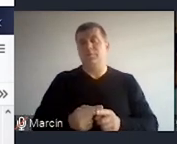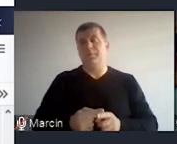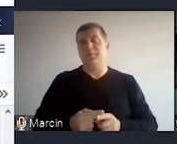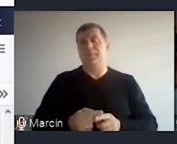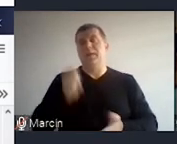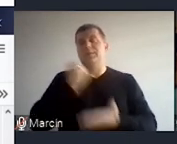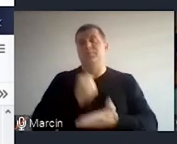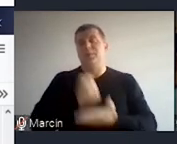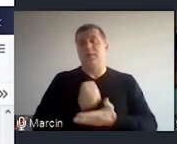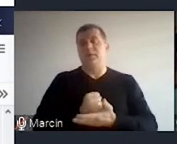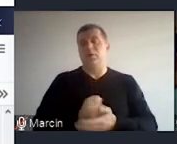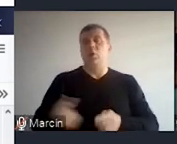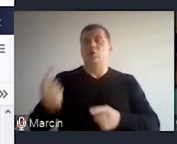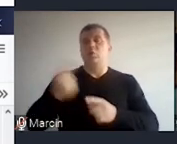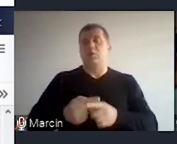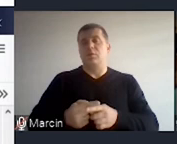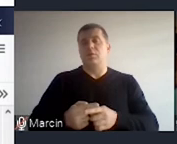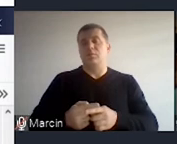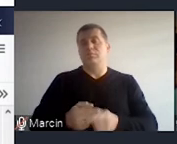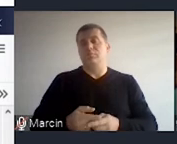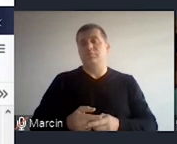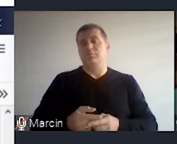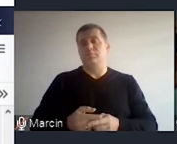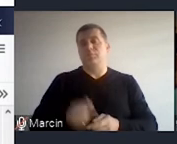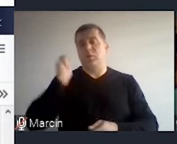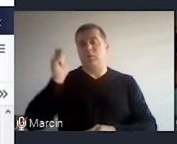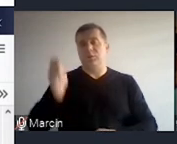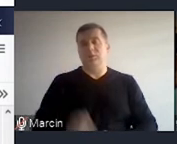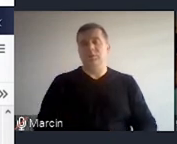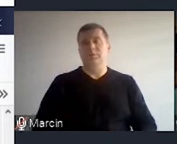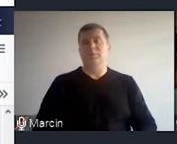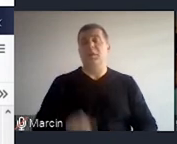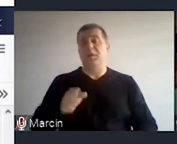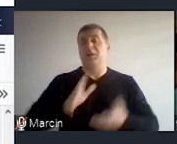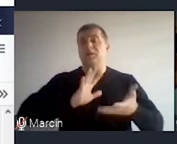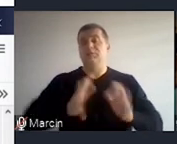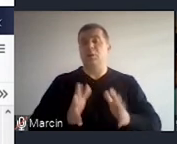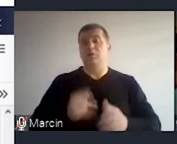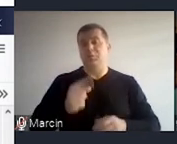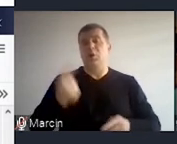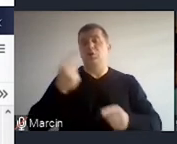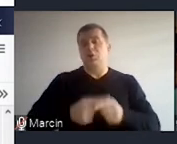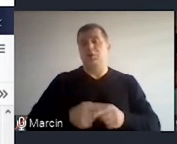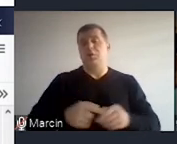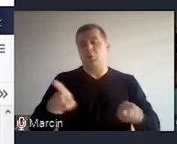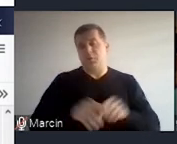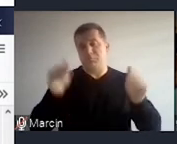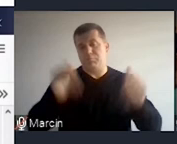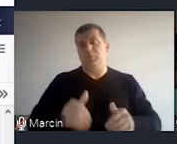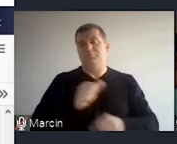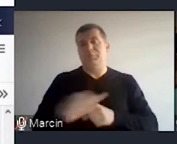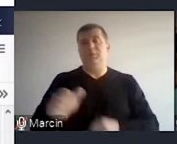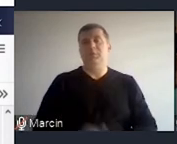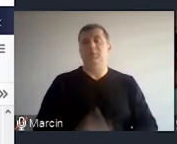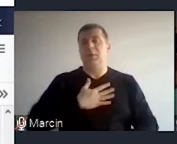dochodzi jeszcze kwestia dodatkowych godzin. I tym sposobem dodatek również może wystąpić. I to